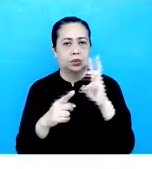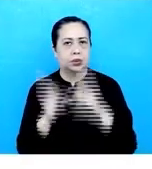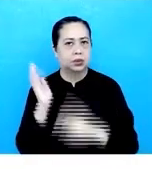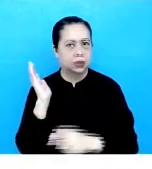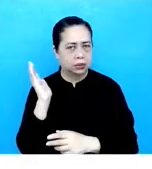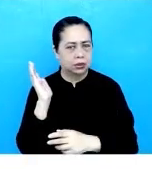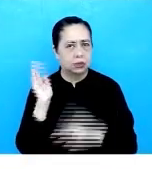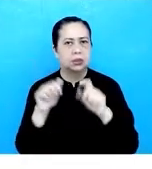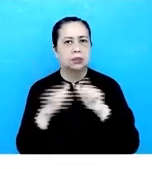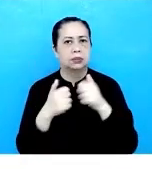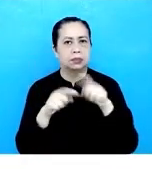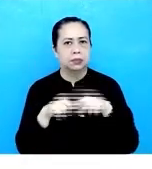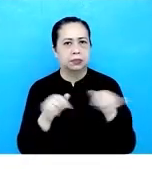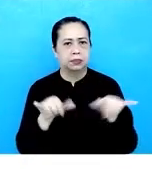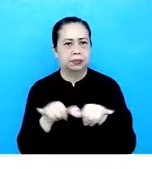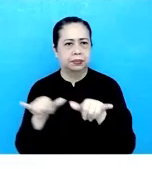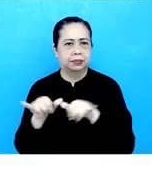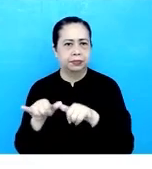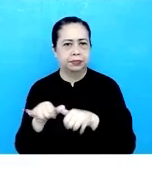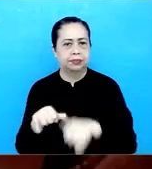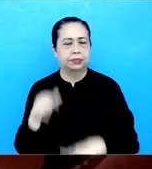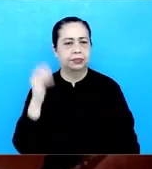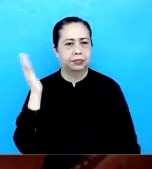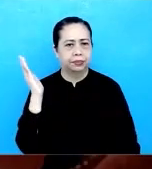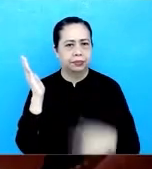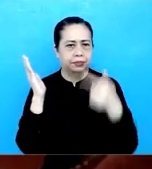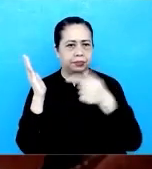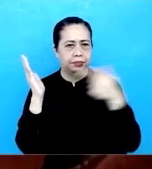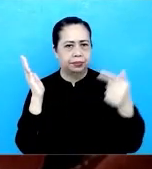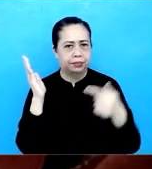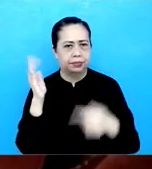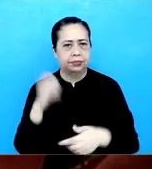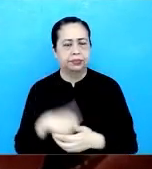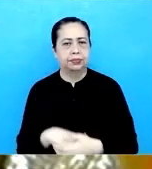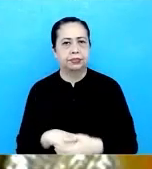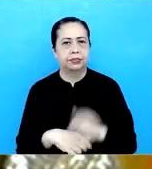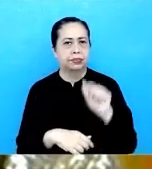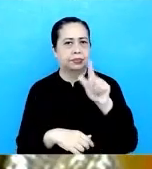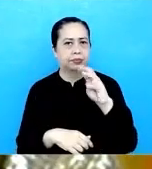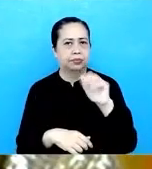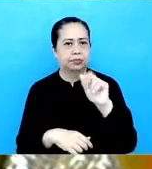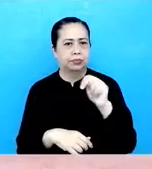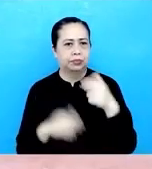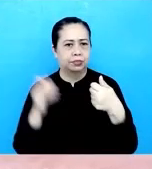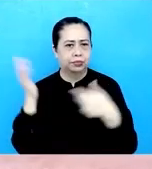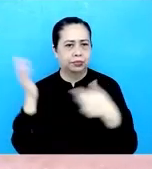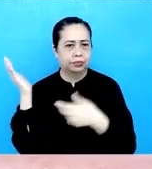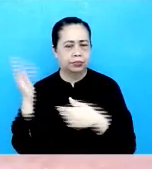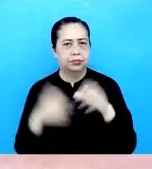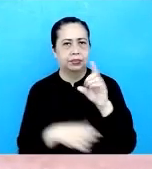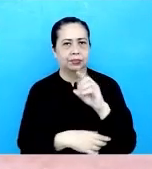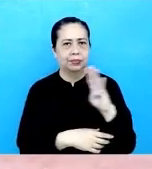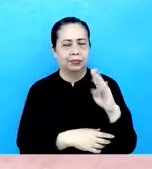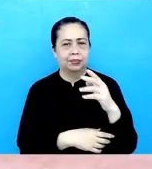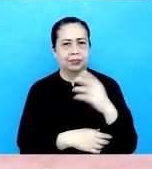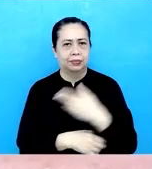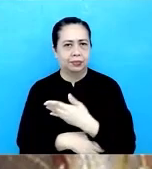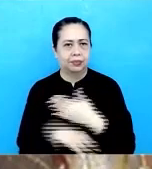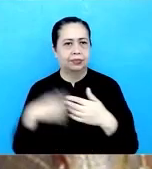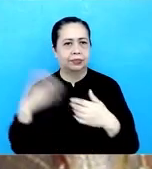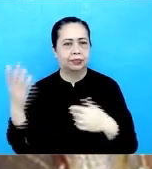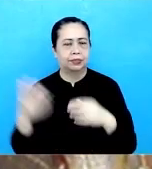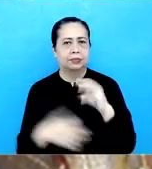laki. 200 hanggang 240 pesos sa galunggong, 340 pesos sa alumahan at dalagang bukid, 360 pesos sa